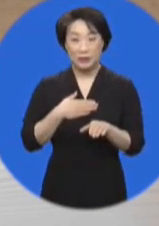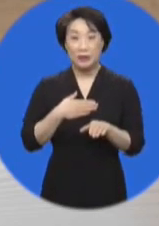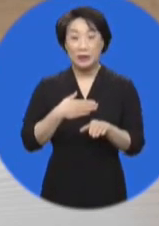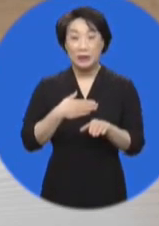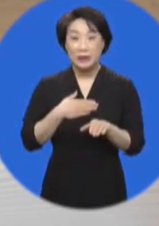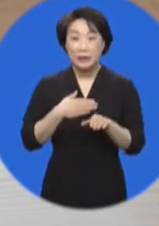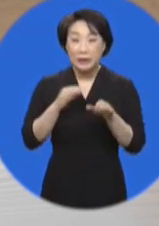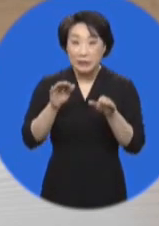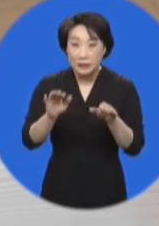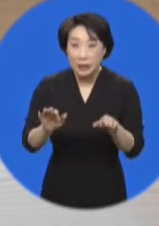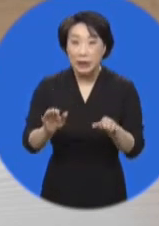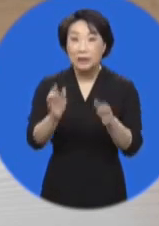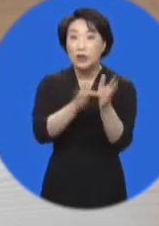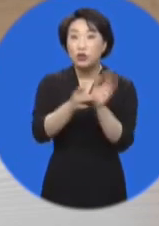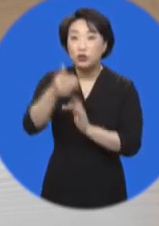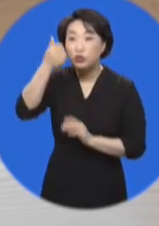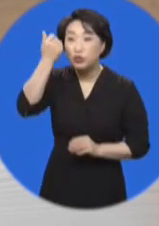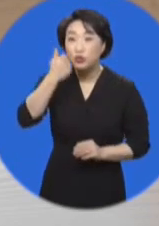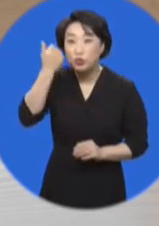예수가